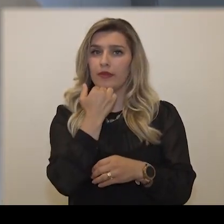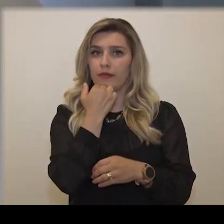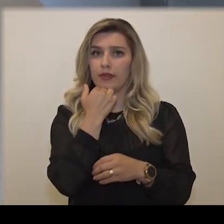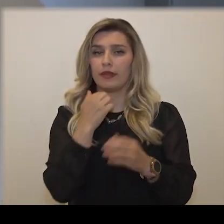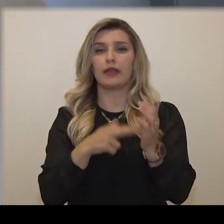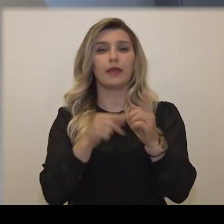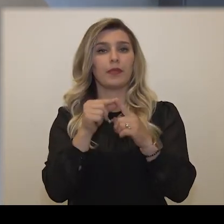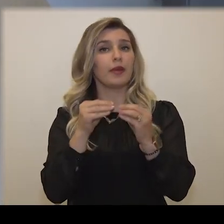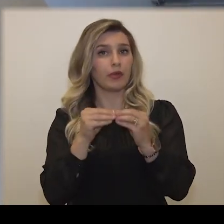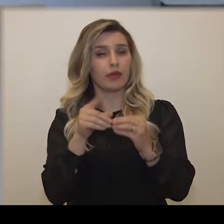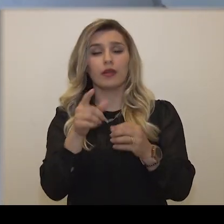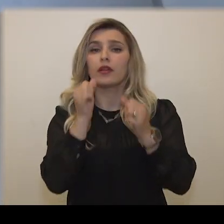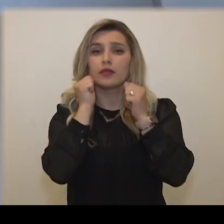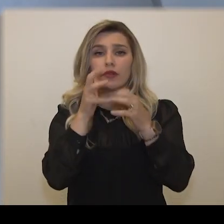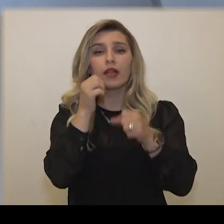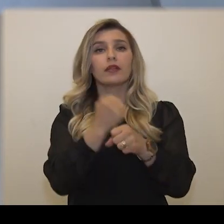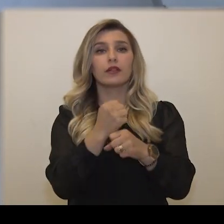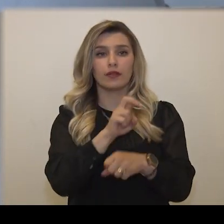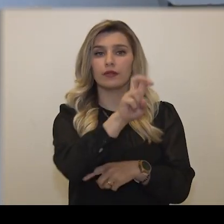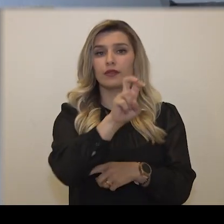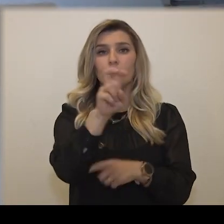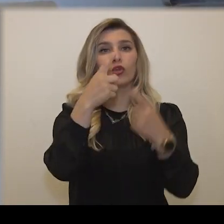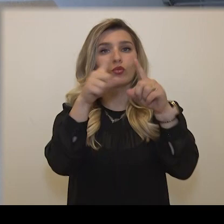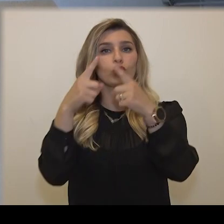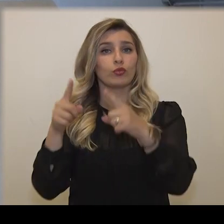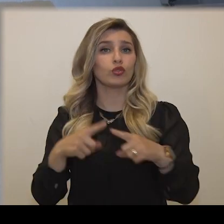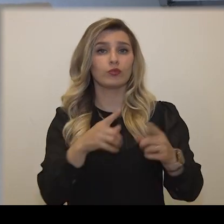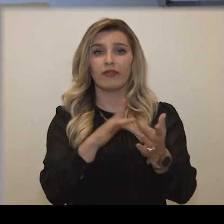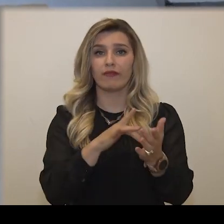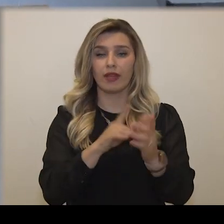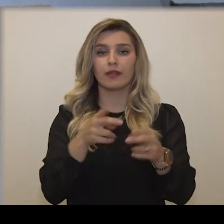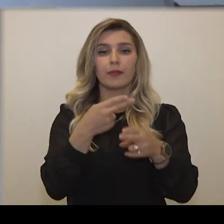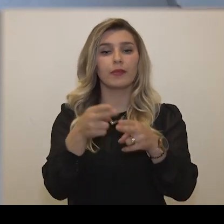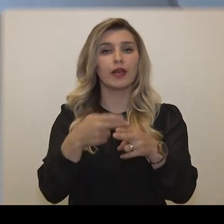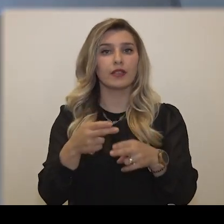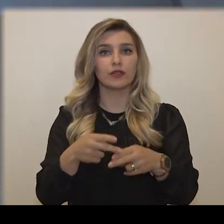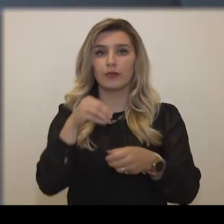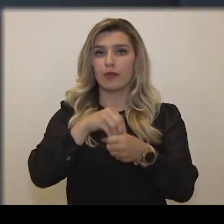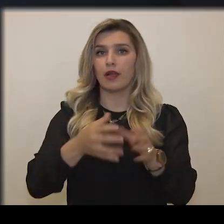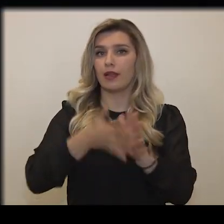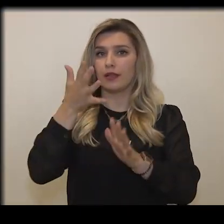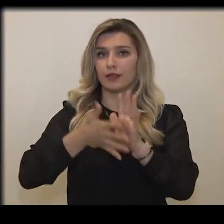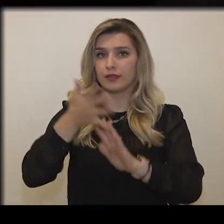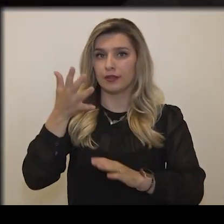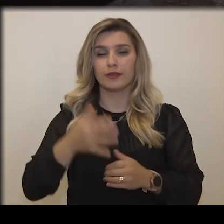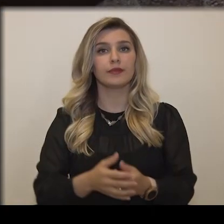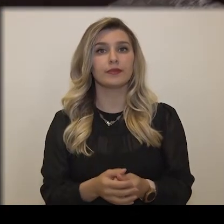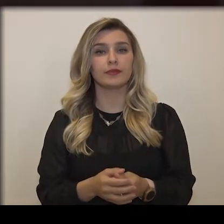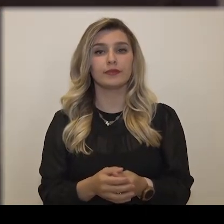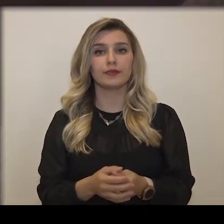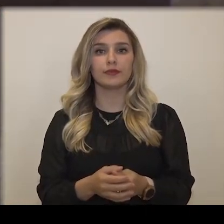Dhe çdo ditë e ka një vend të ri të punës, pasi i duhet të mirëmbaj hapësirën publike.